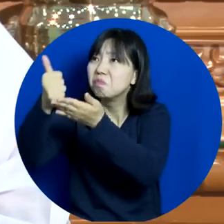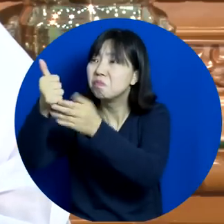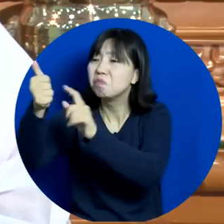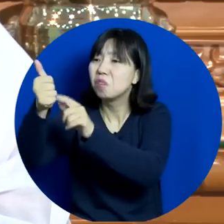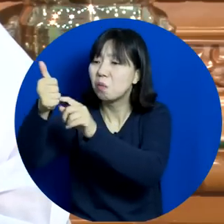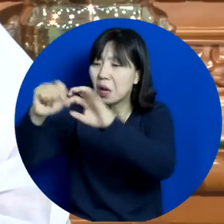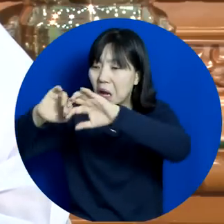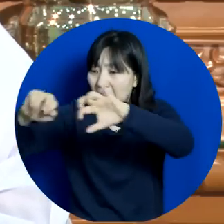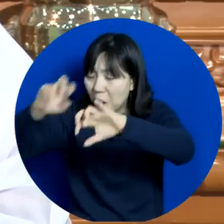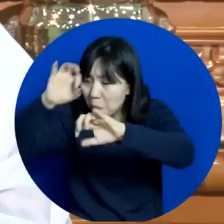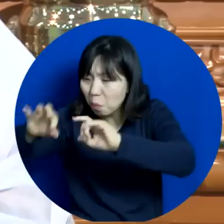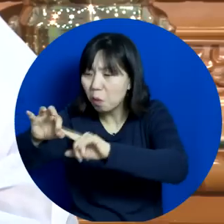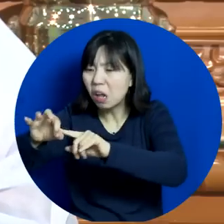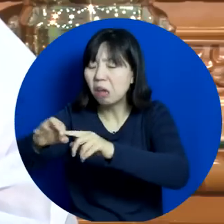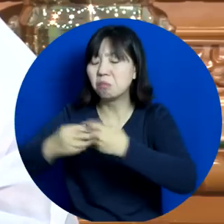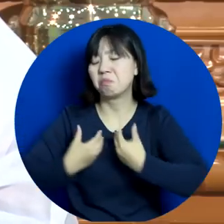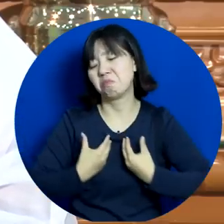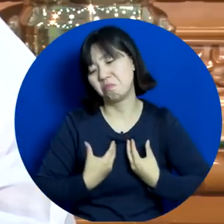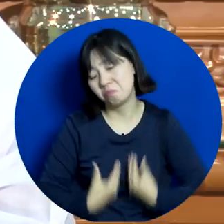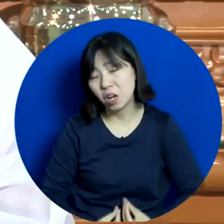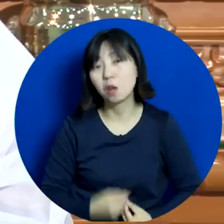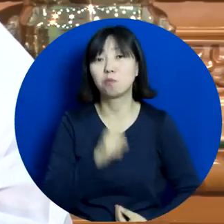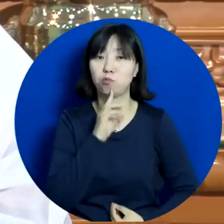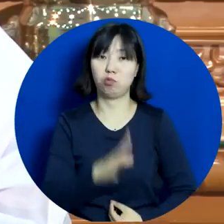이러는 거예요. 그래서 그게